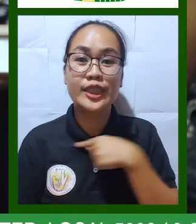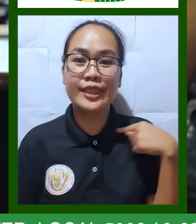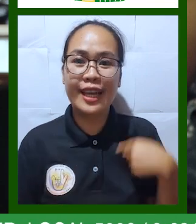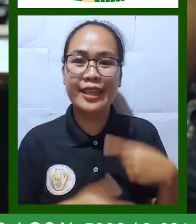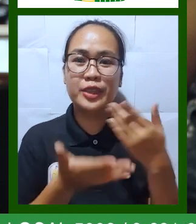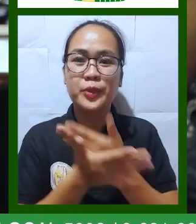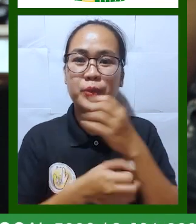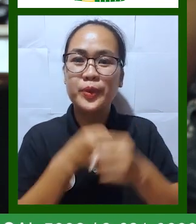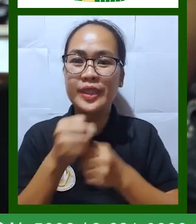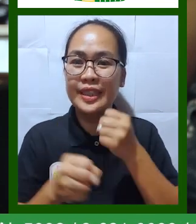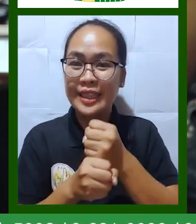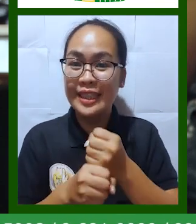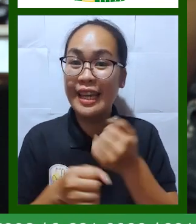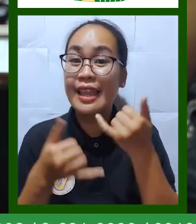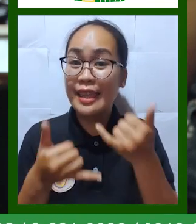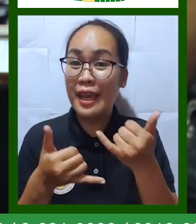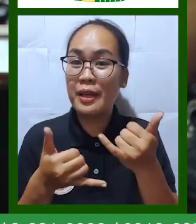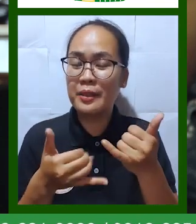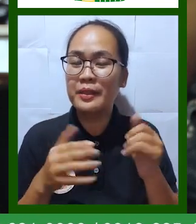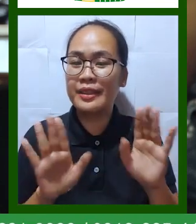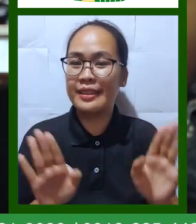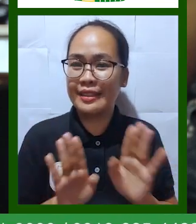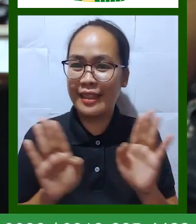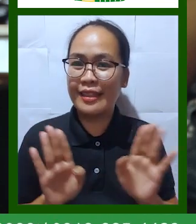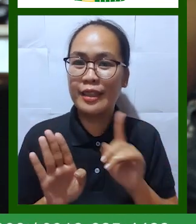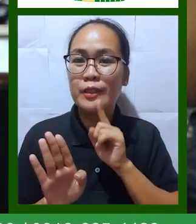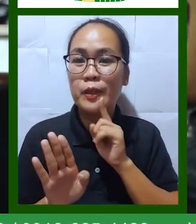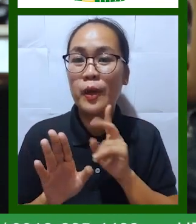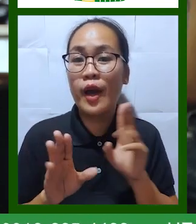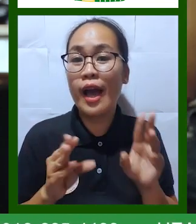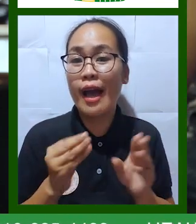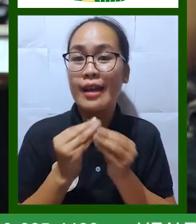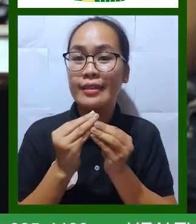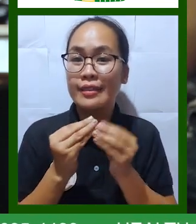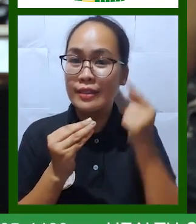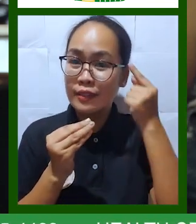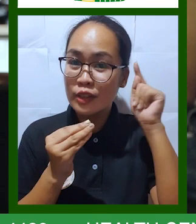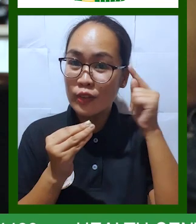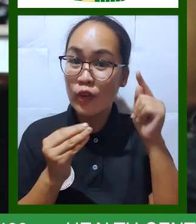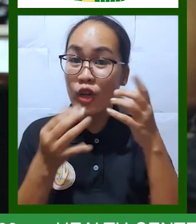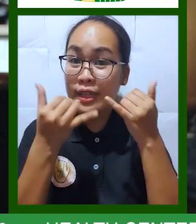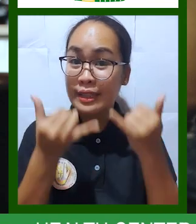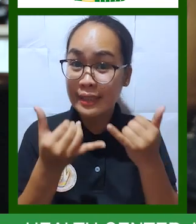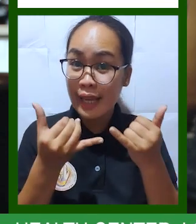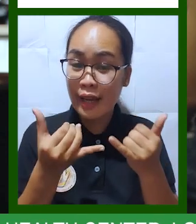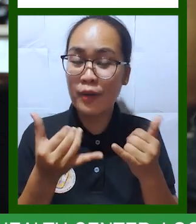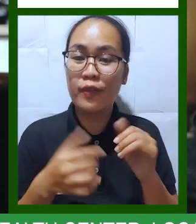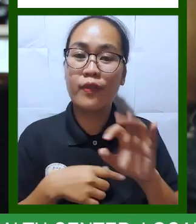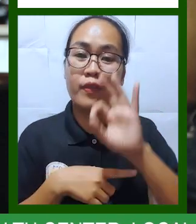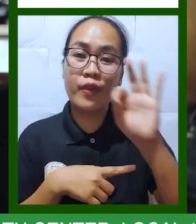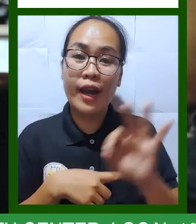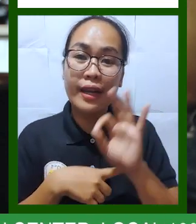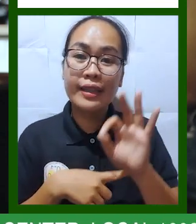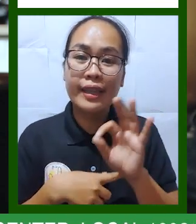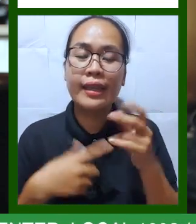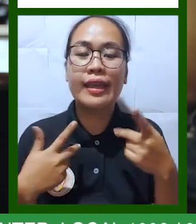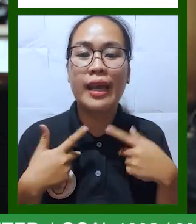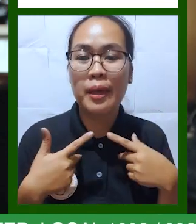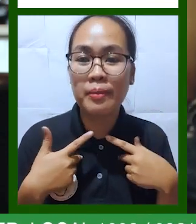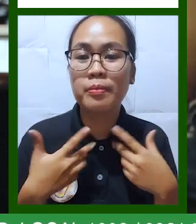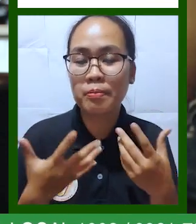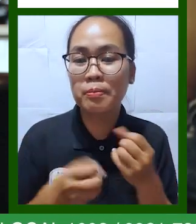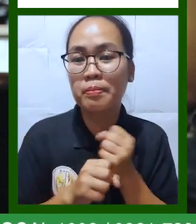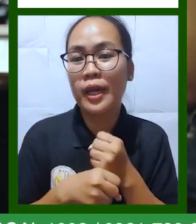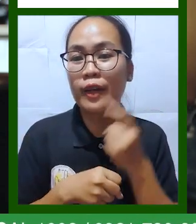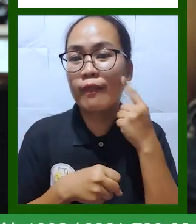na sa Sunday. Ano? So idagdag ko na rin, no? Na this coming Friday, no? Magkakaroon